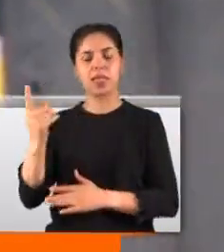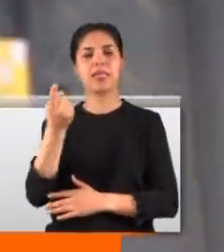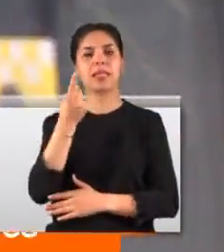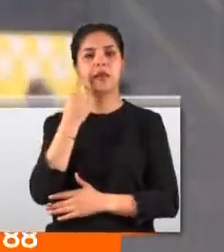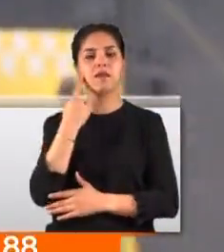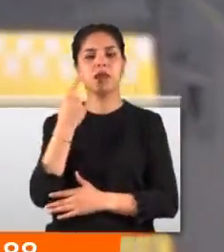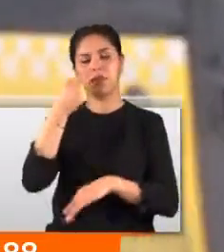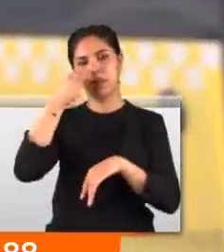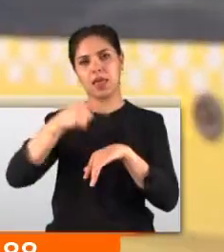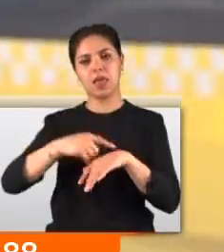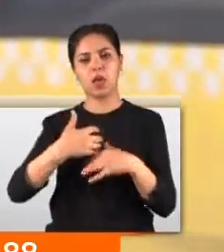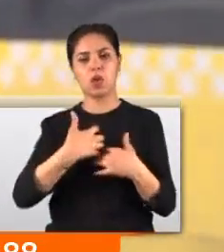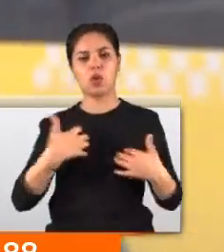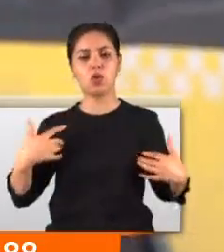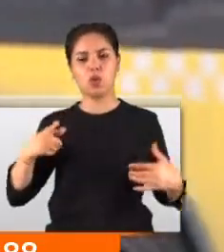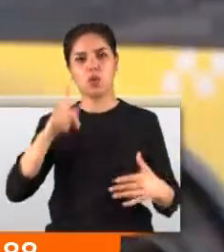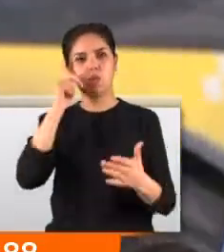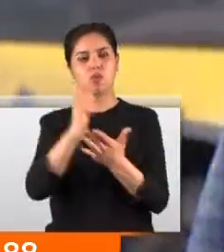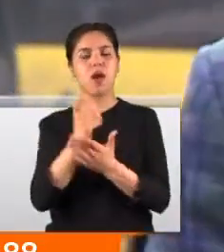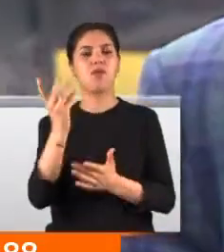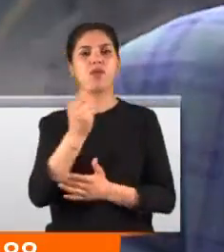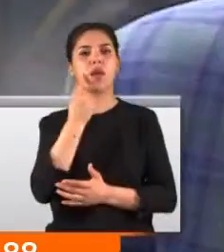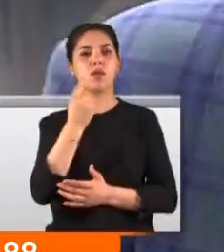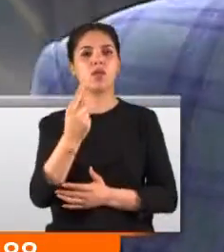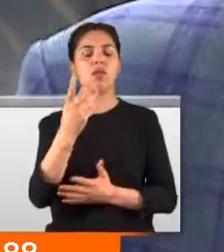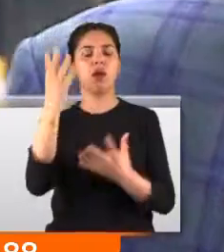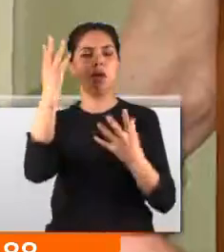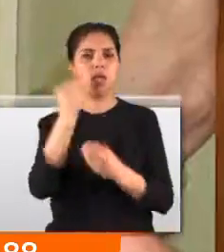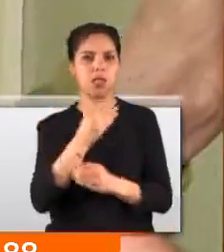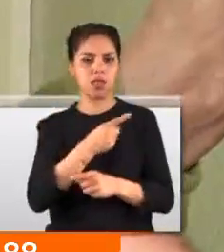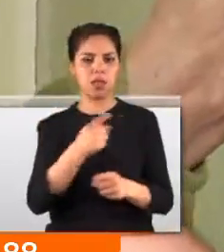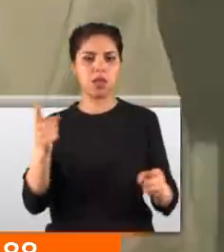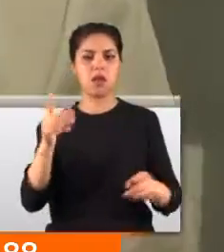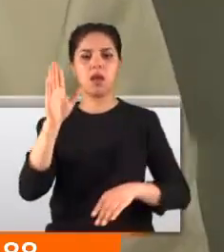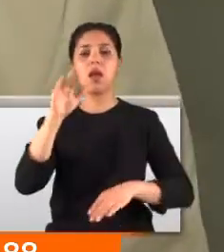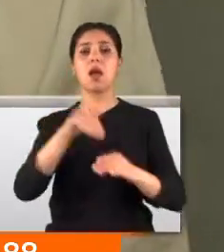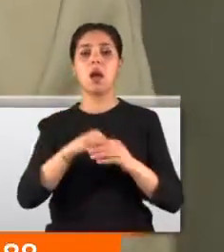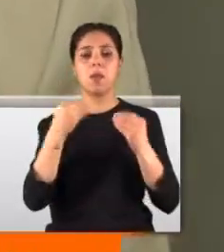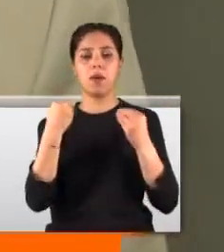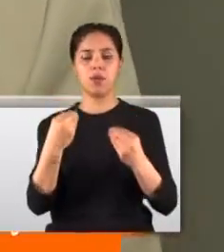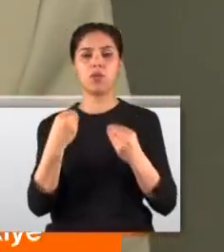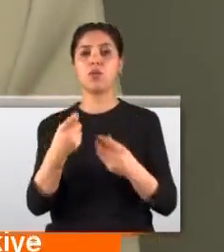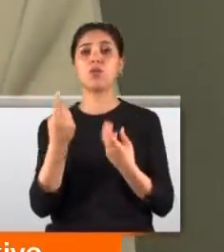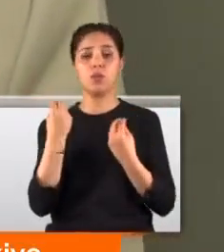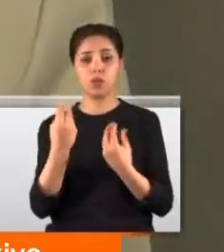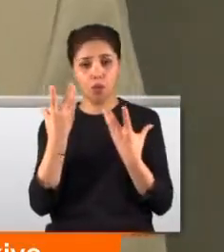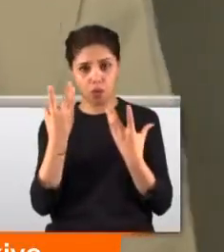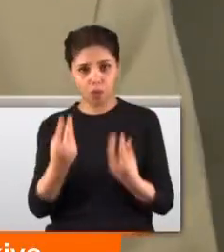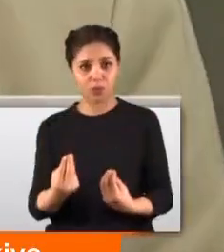olan inancını bu başvuru sayısıyla göstermiş demek. Kampanya güzel. Vallahi çok güzel bir şey. Eğer